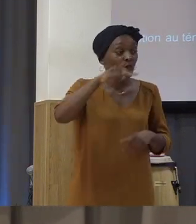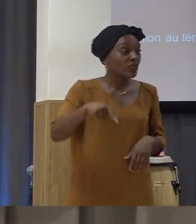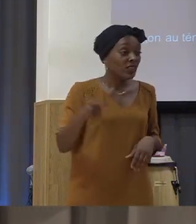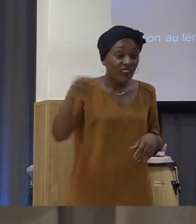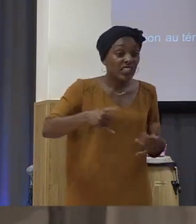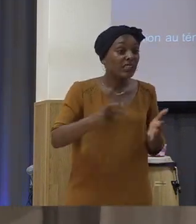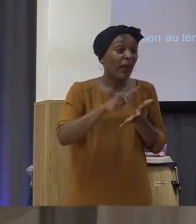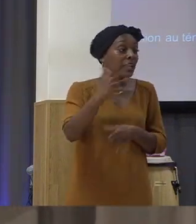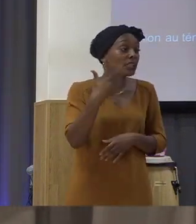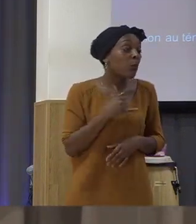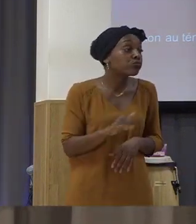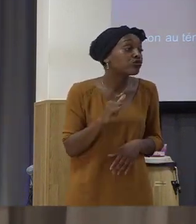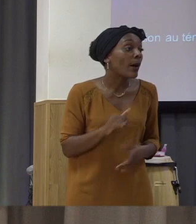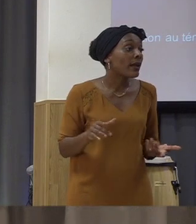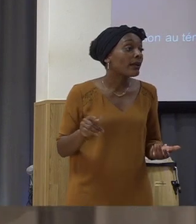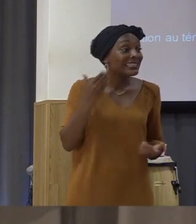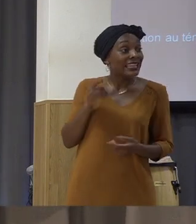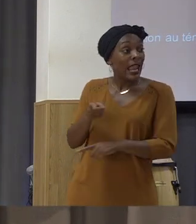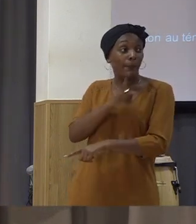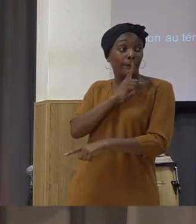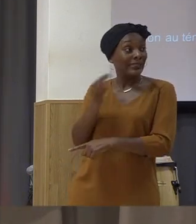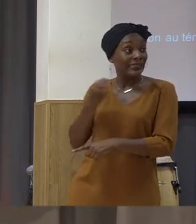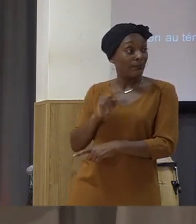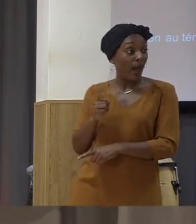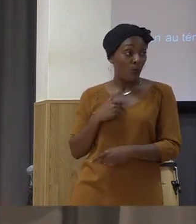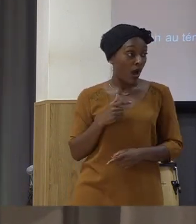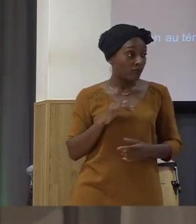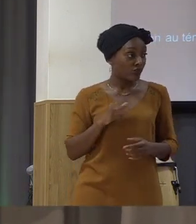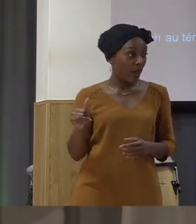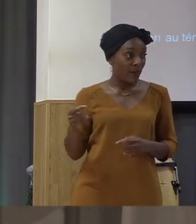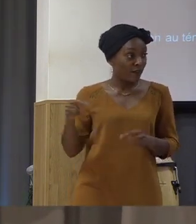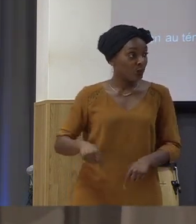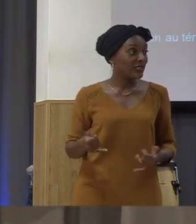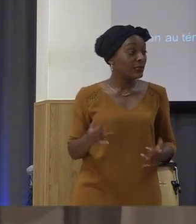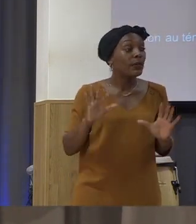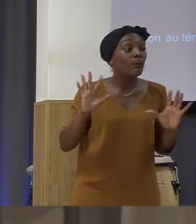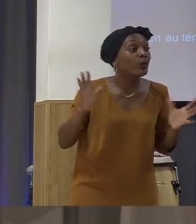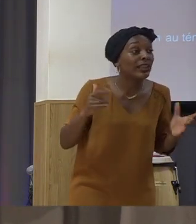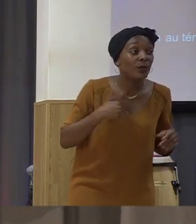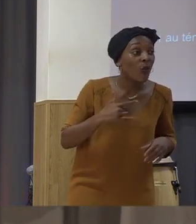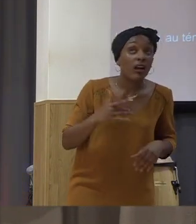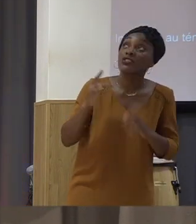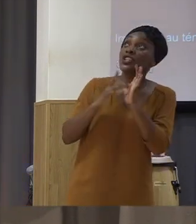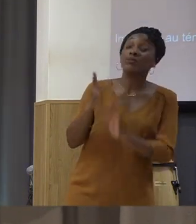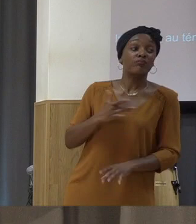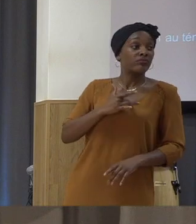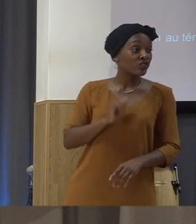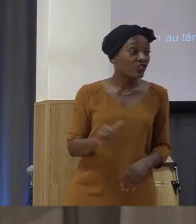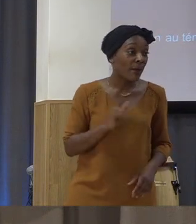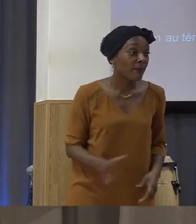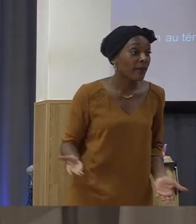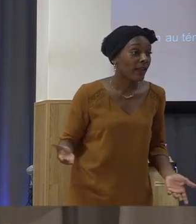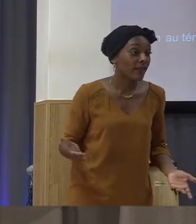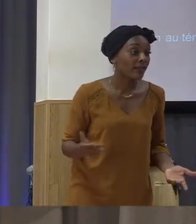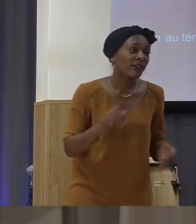vienne ici, mais en plus, si elle ne m'avait pas parlé de sa foi, peut-être que je ne serais jamais venu au Seigneur. Donc j'aimerais vous interpeller